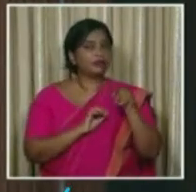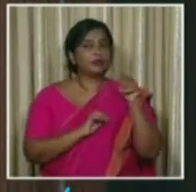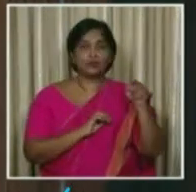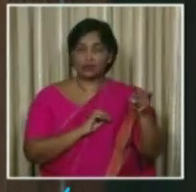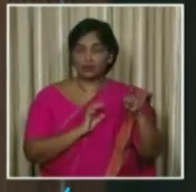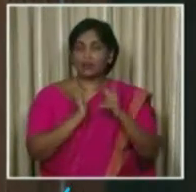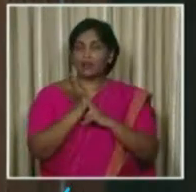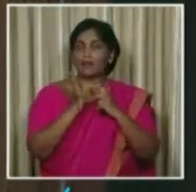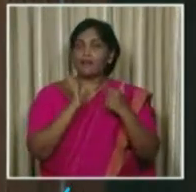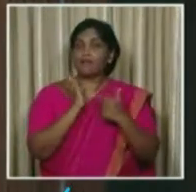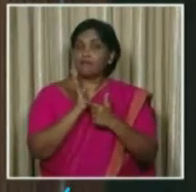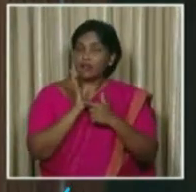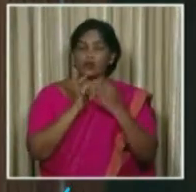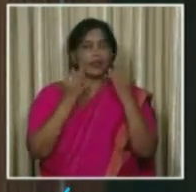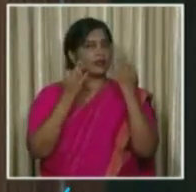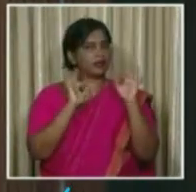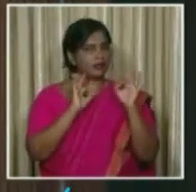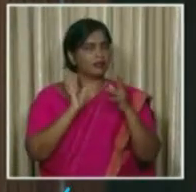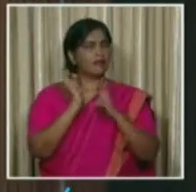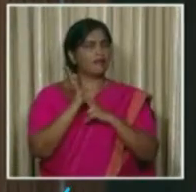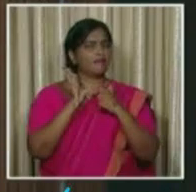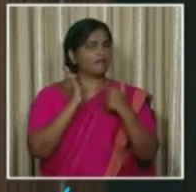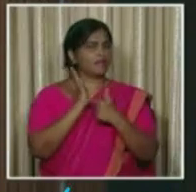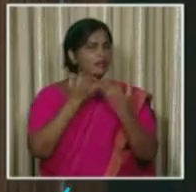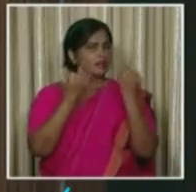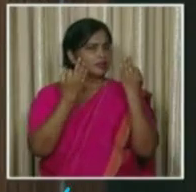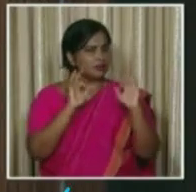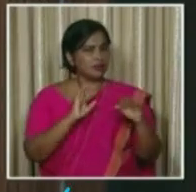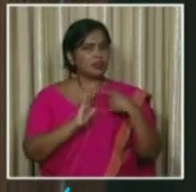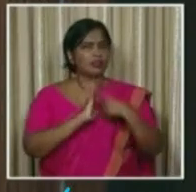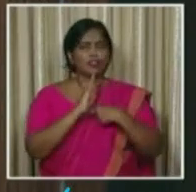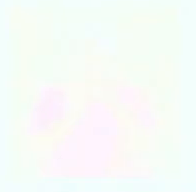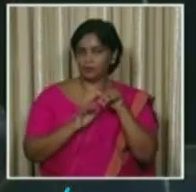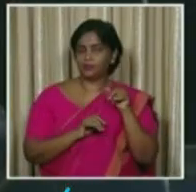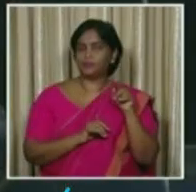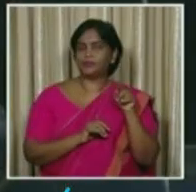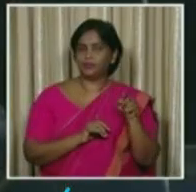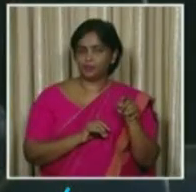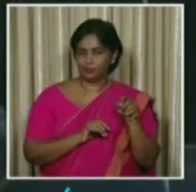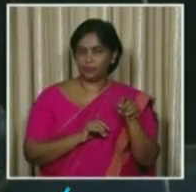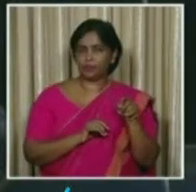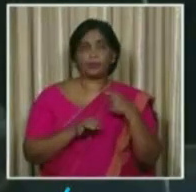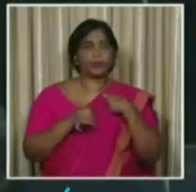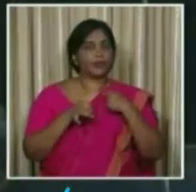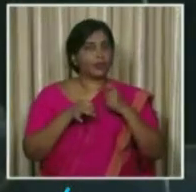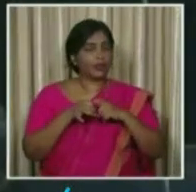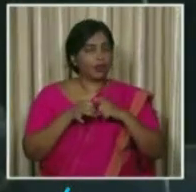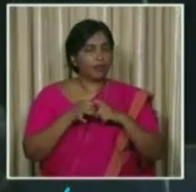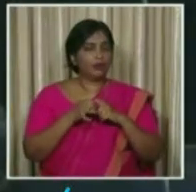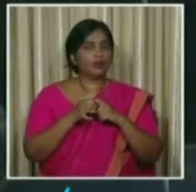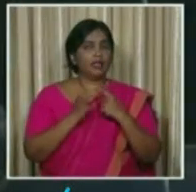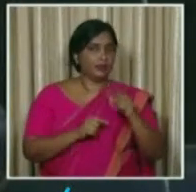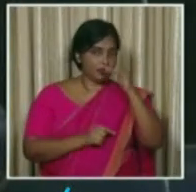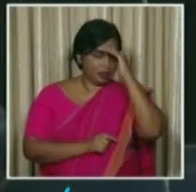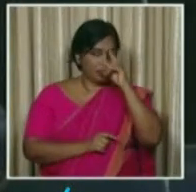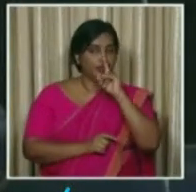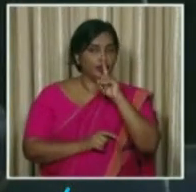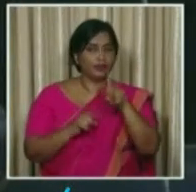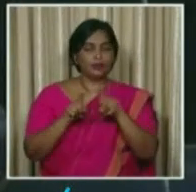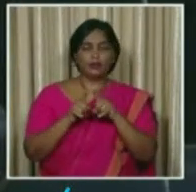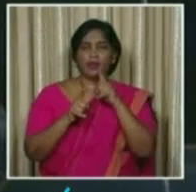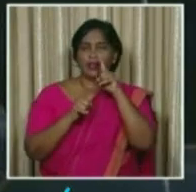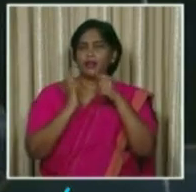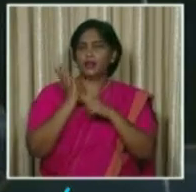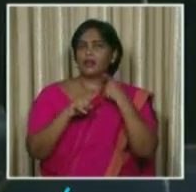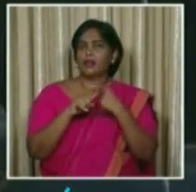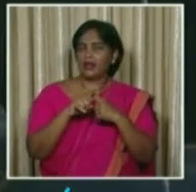වෙනකොට වැට්බද්දෙන් නිදහස් කරලා තිබ්බේ. ඒතකොට මේ වැට්බද්දෙන් නිදහස් කරලා තිබුණේ දේශීය මෘදුකාංග විතරයි. මේ ප්‍රශ්නේ බදු ක්‍රම දෙකක් තියෙනවා. එක බදු